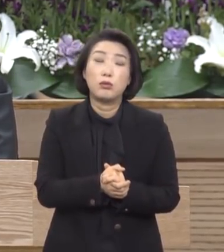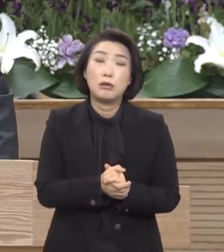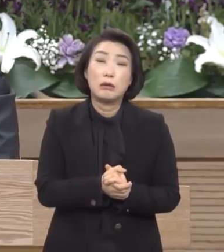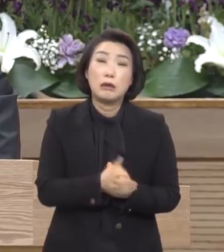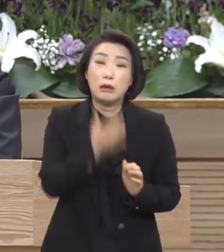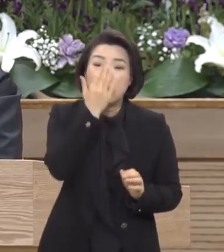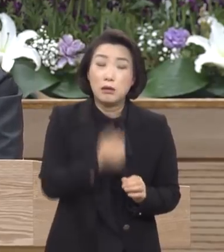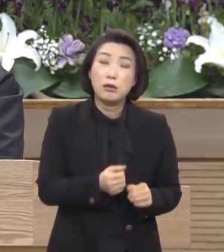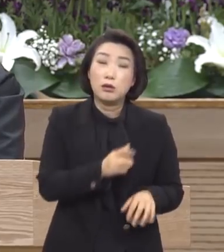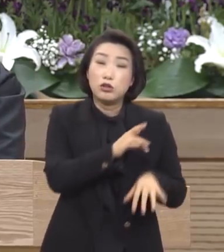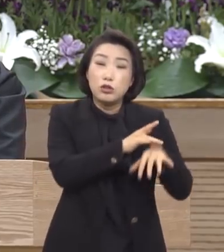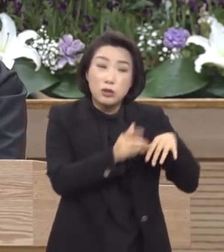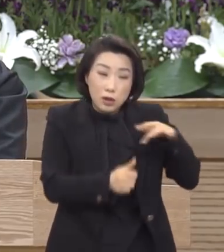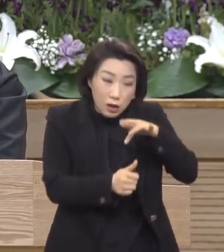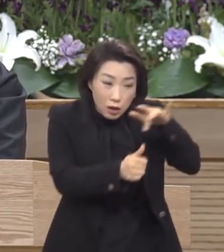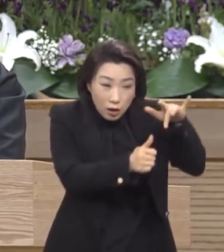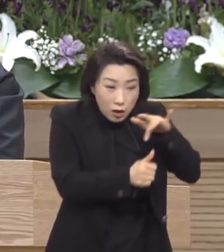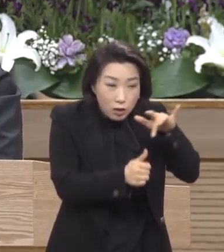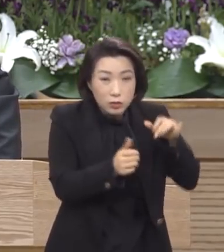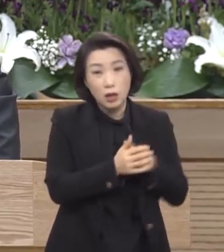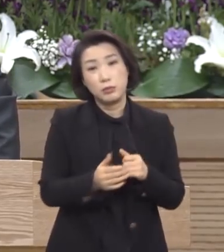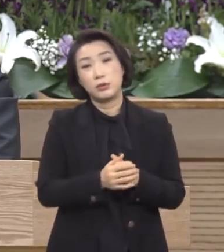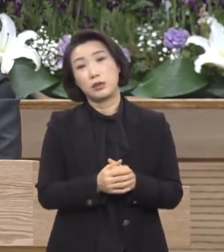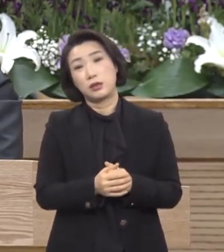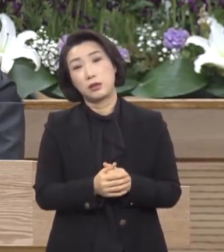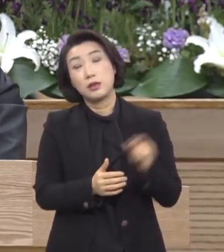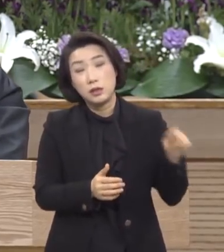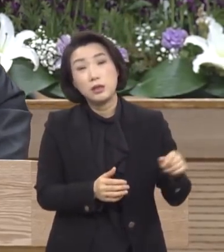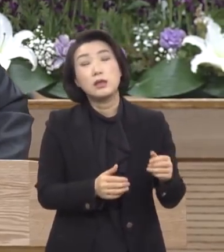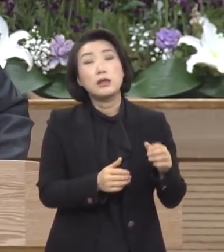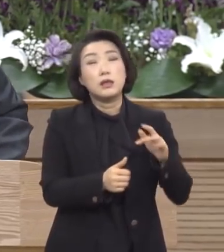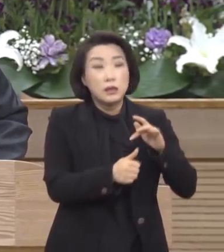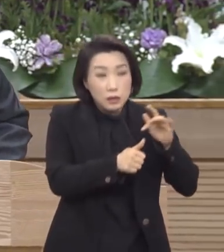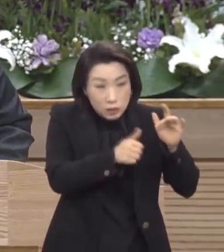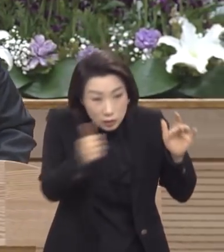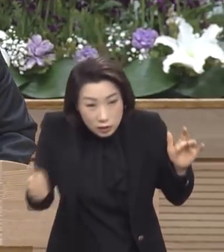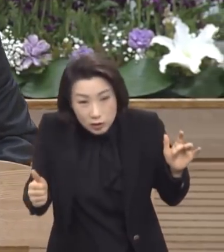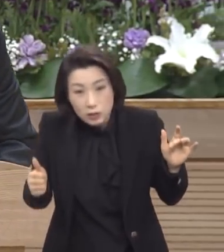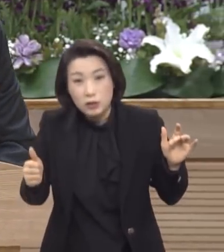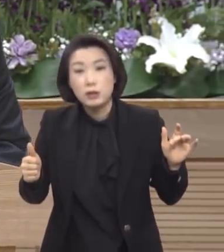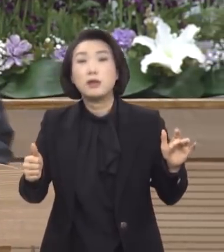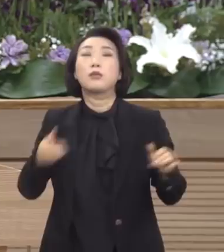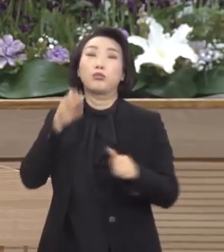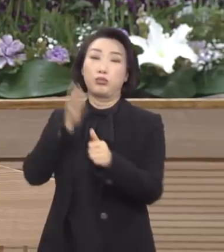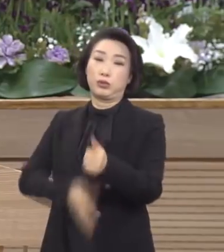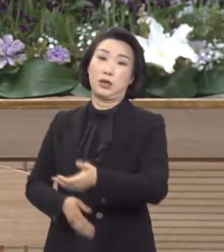그놈이 사로잡고 있기 때문이요. 거기서 놓여야 돼.